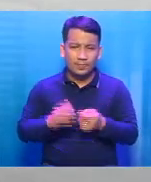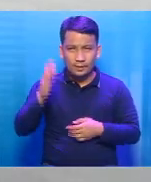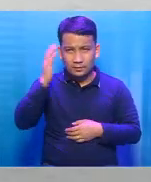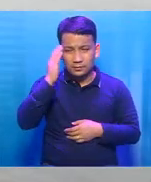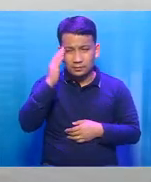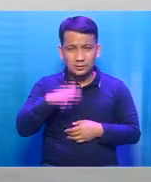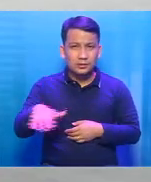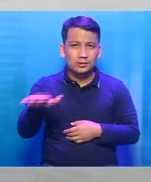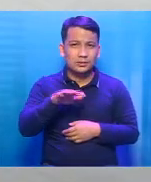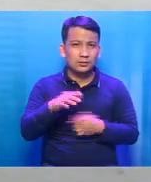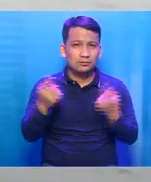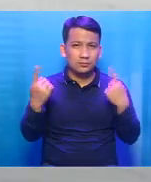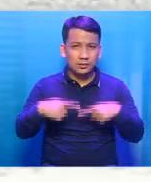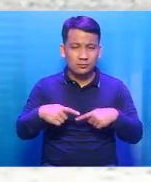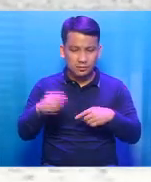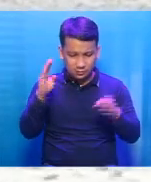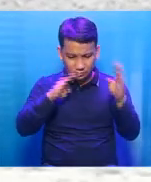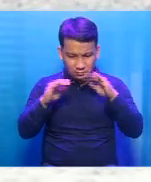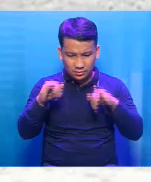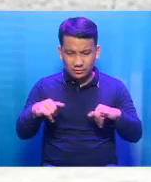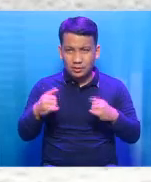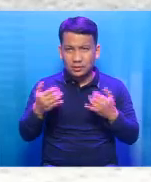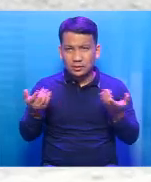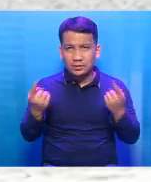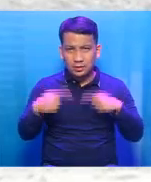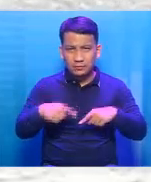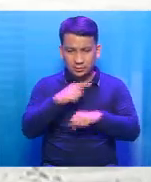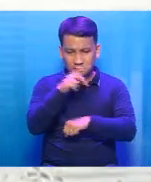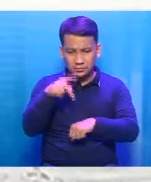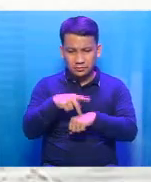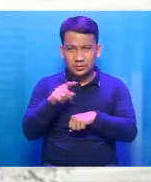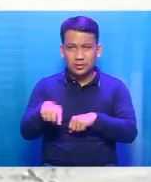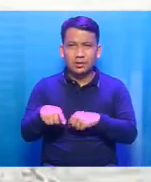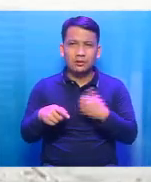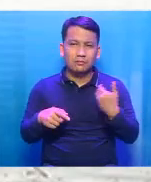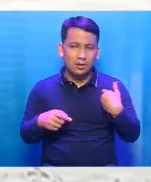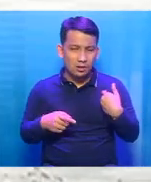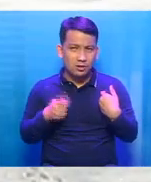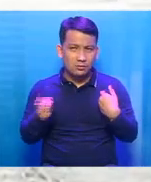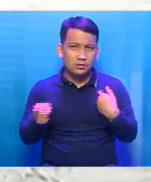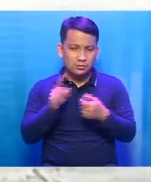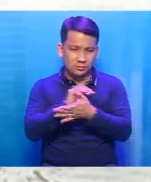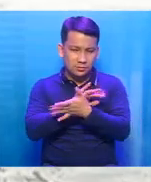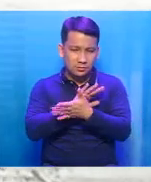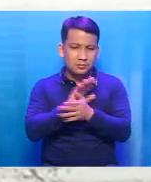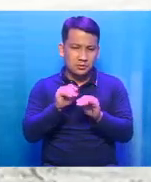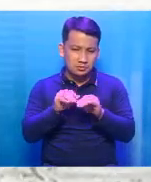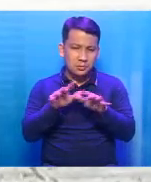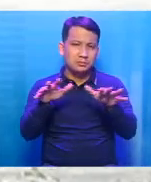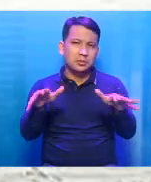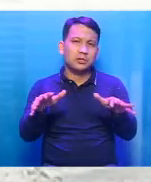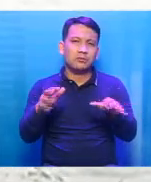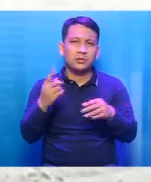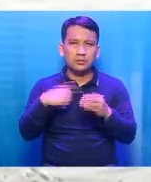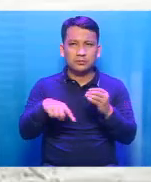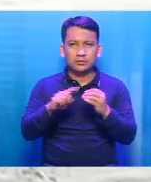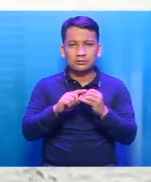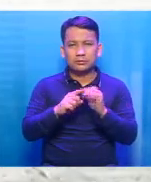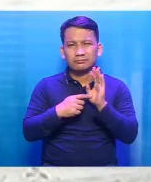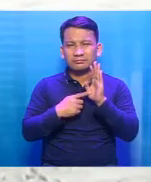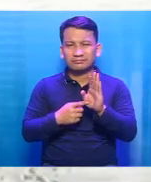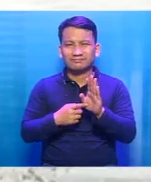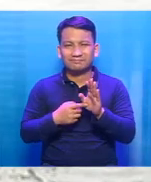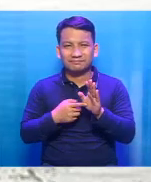dahil sa dami rin naman ang pagsubok na dumaan sa ating bansa, nagkaroon din tayo ng pandemic. So yung procurement